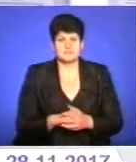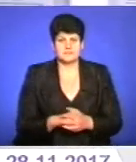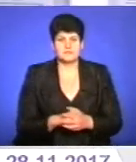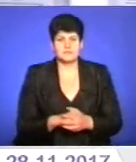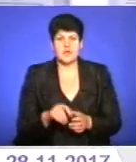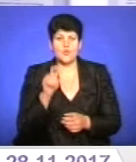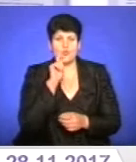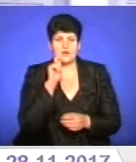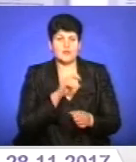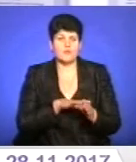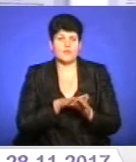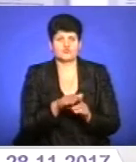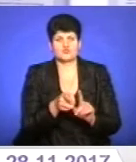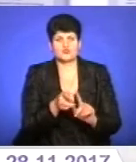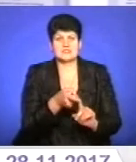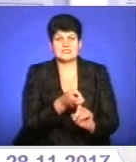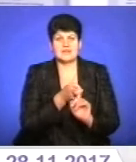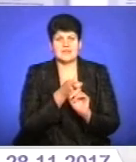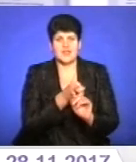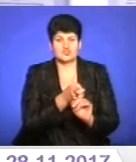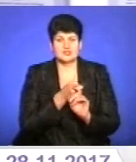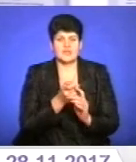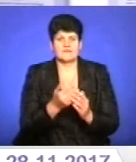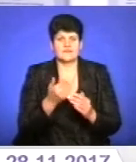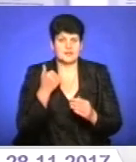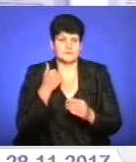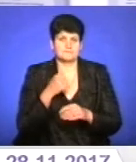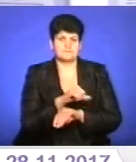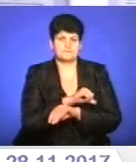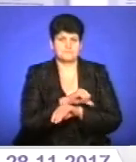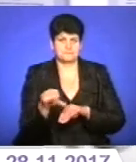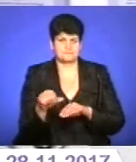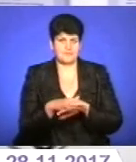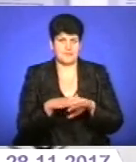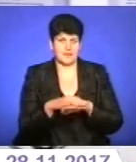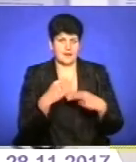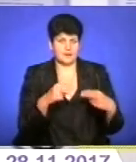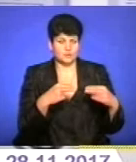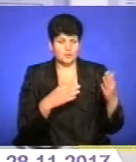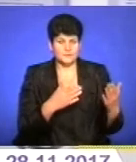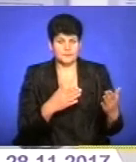Україна повністю залежна від зовнішнього ринку, а саме від